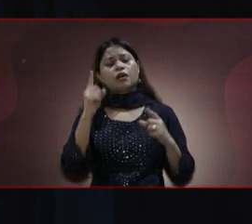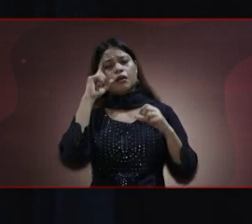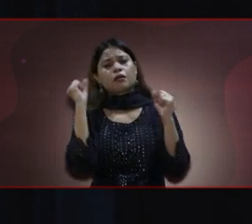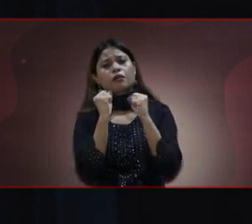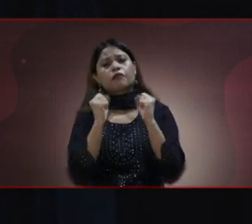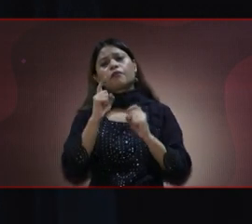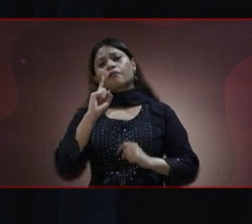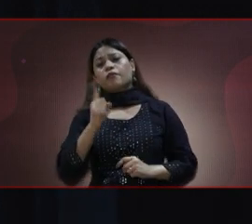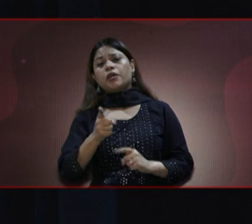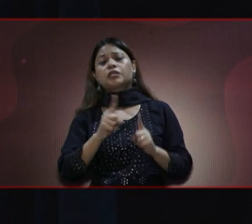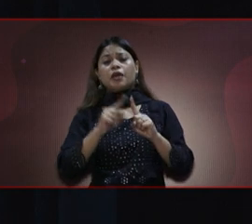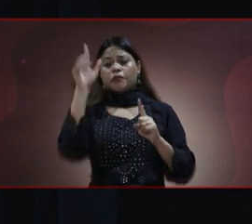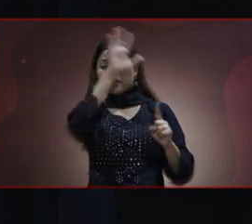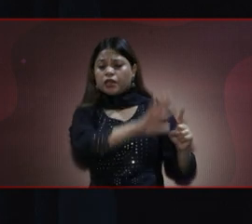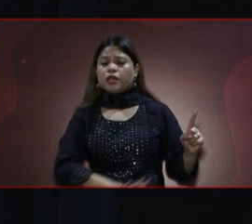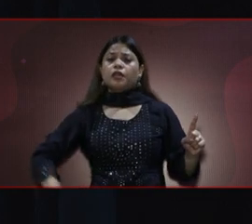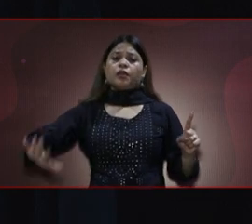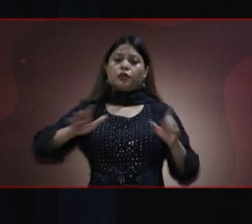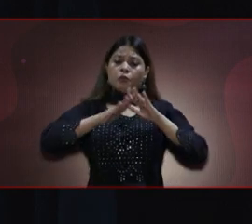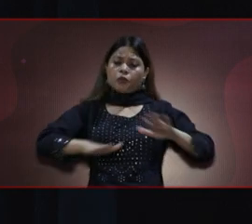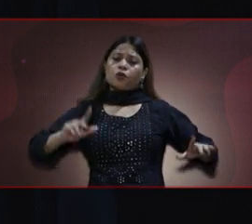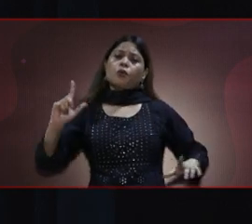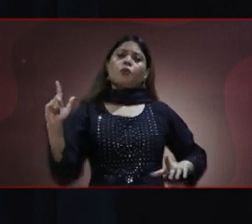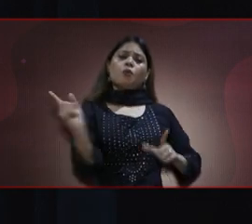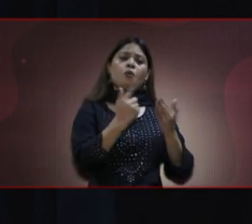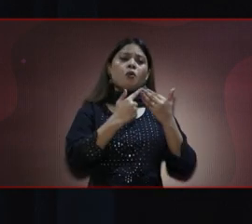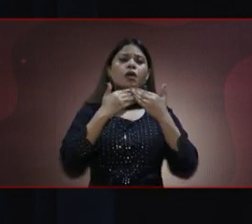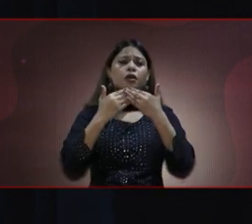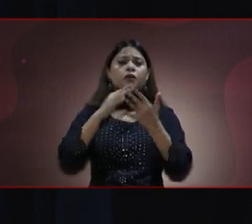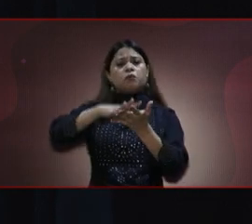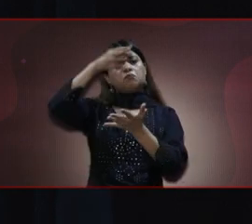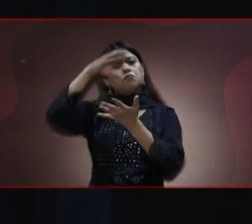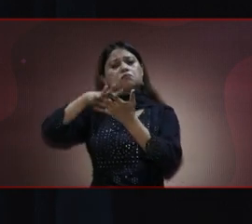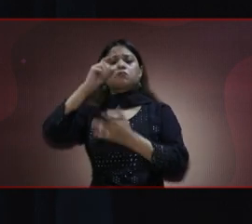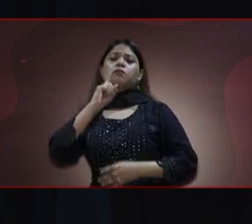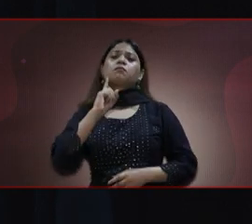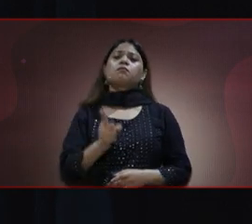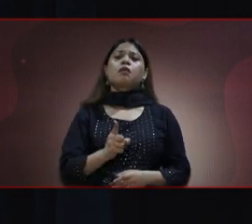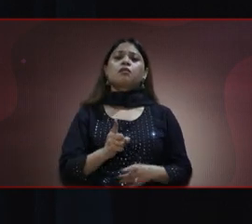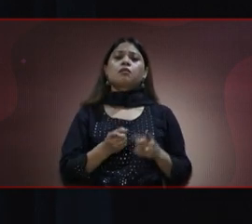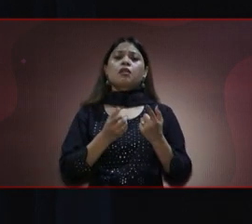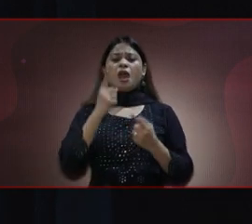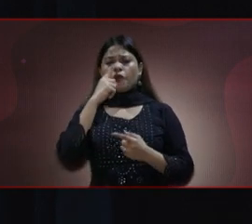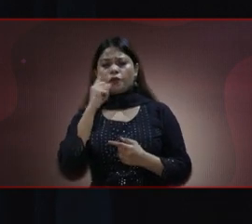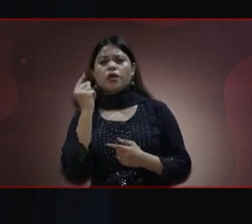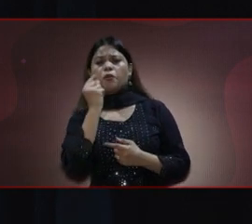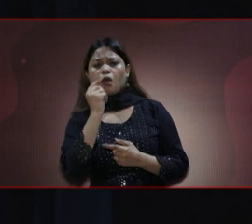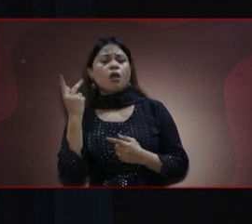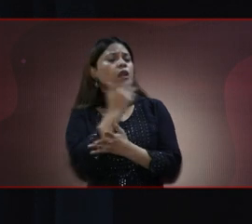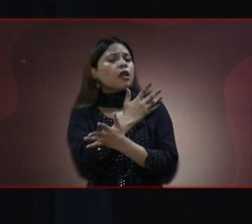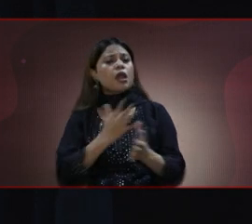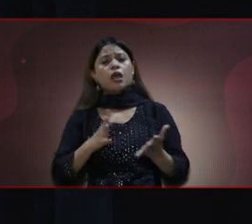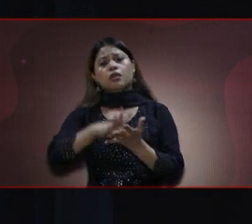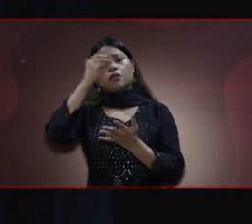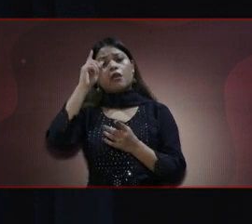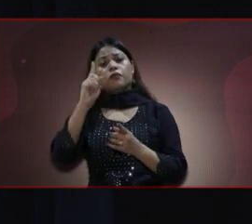भारत की सभी घरों में बच्चा पढ़े, उसकी बालक बालिका पढ़े, उसको नई किताब मिले और